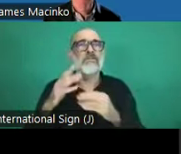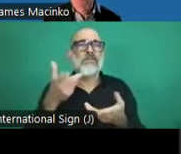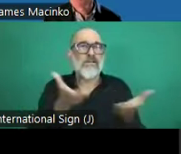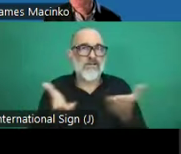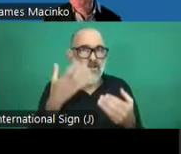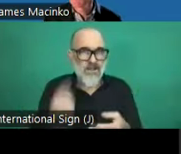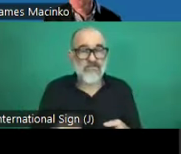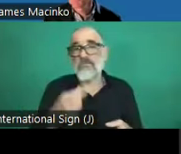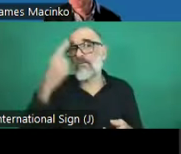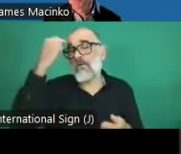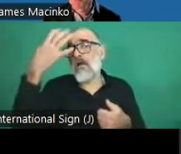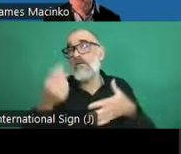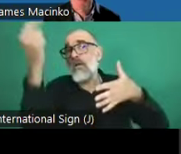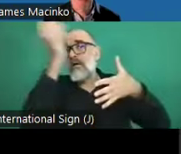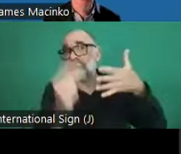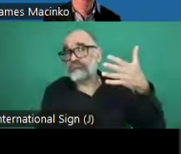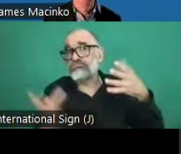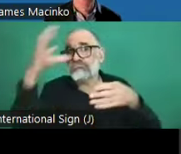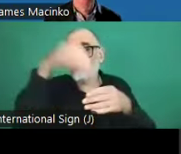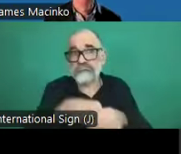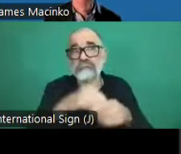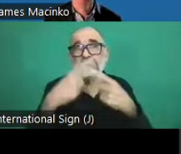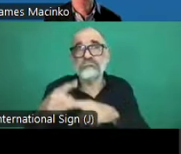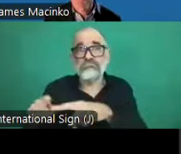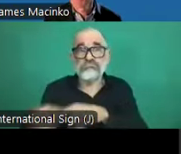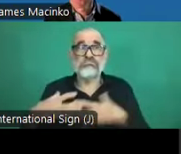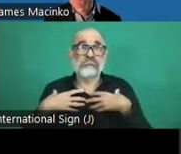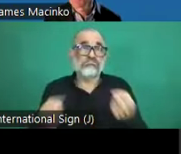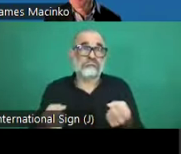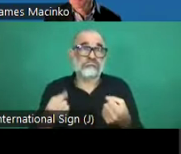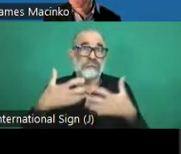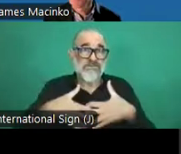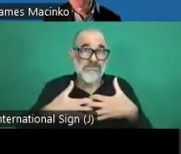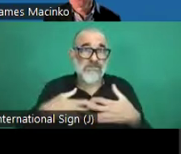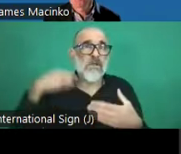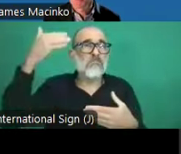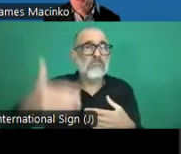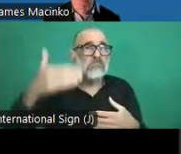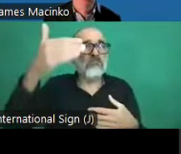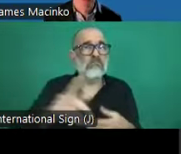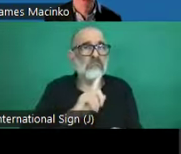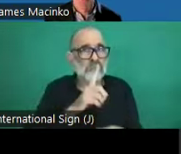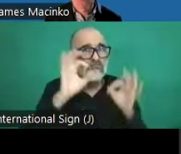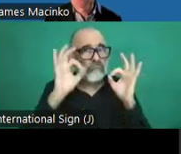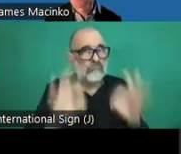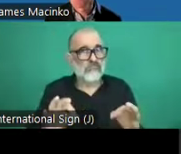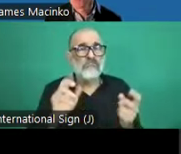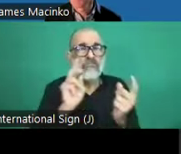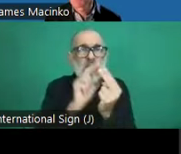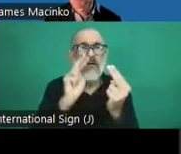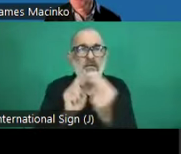pouvoir surmonter ces problèmes et les ressources des santé sont